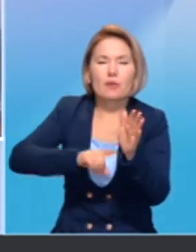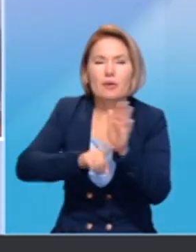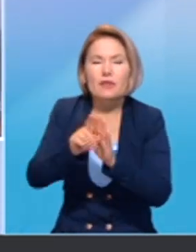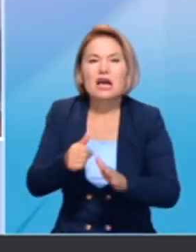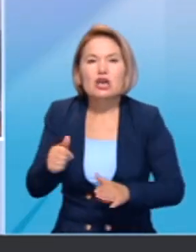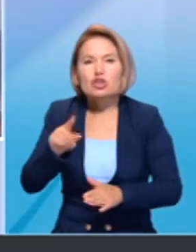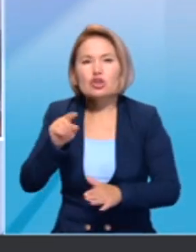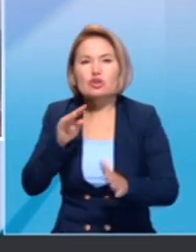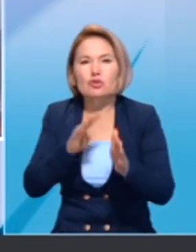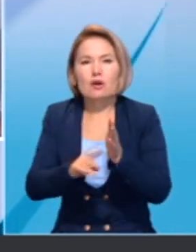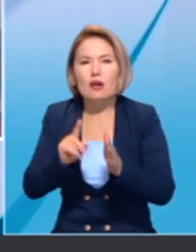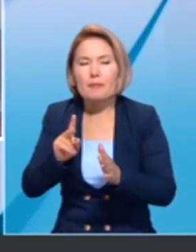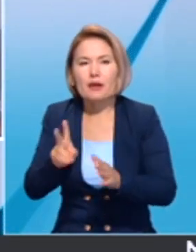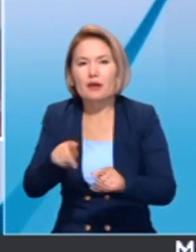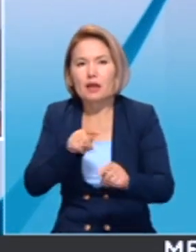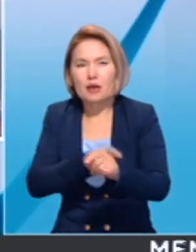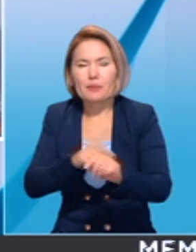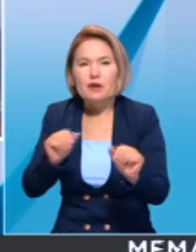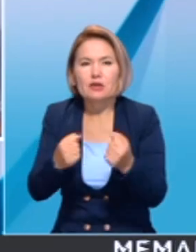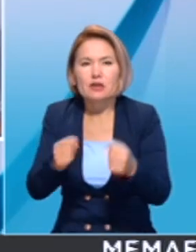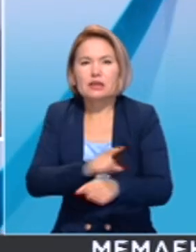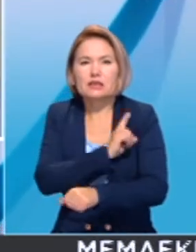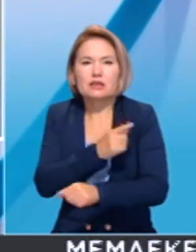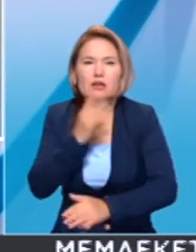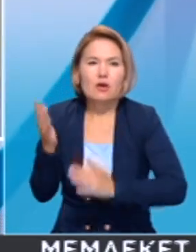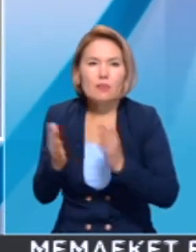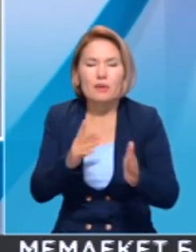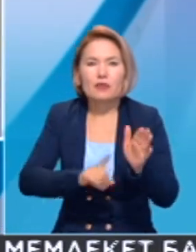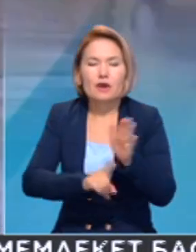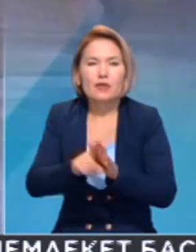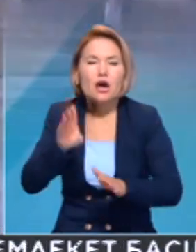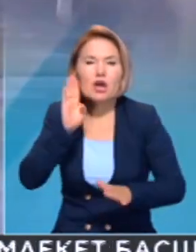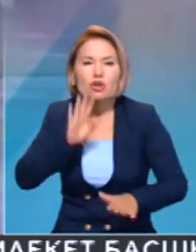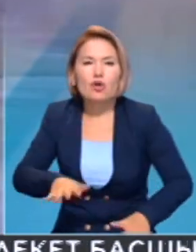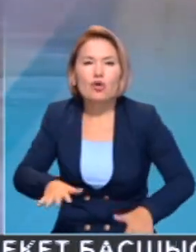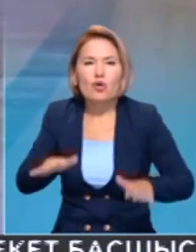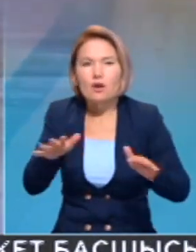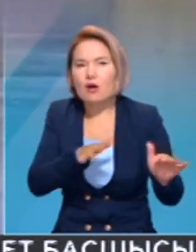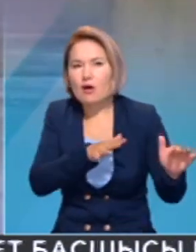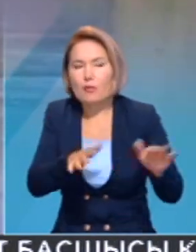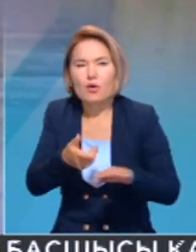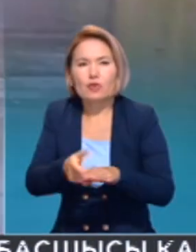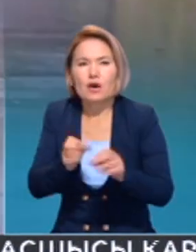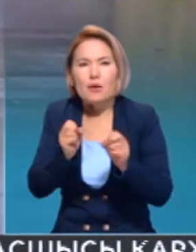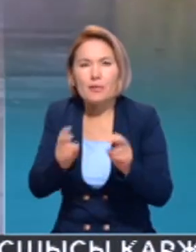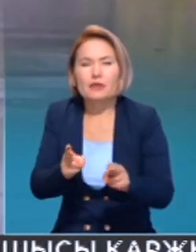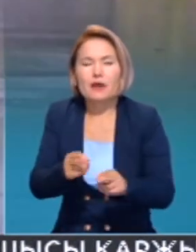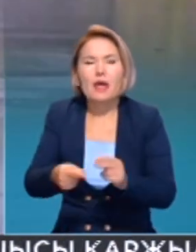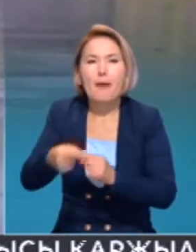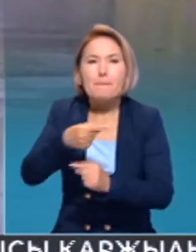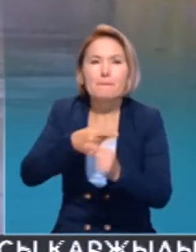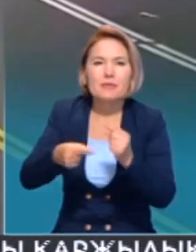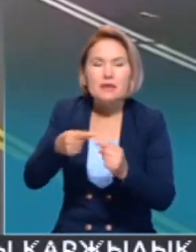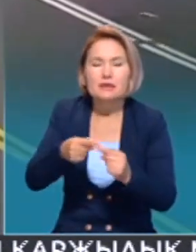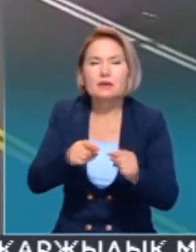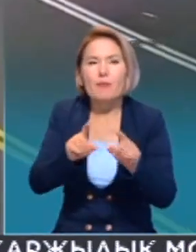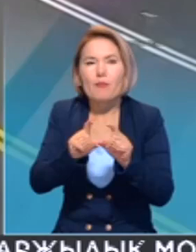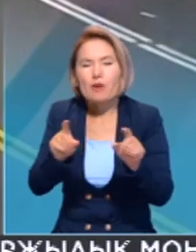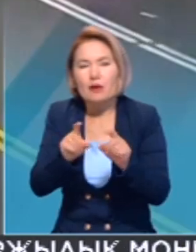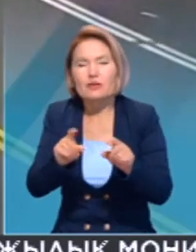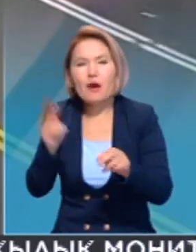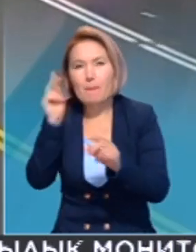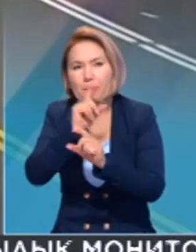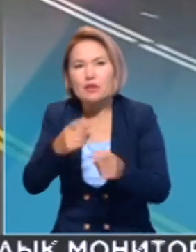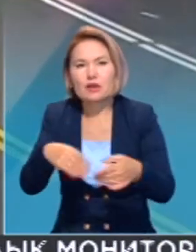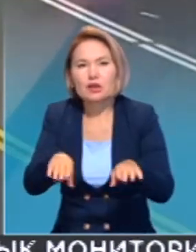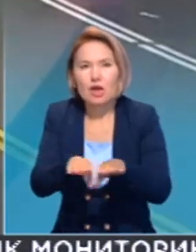Сағатына 191 шақырым жылдамдықпен жел соғып тұр. Тасқын жүруі ықтимал. Сол себепті бизнес нысандары мен мектептер жабылды. Ел